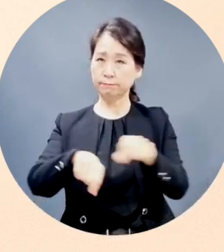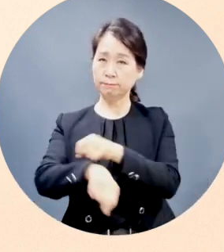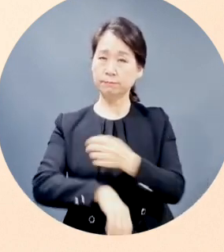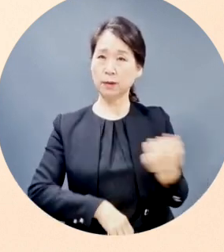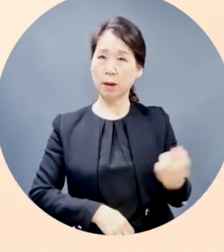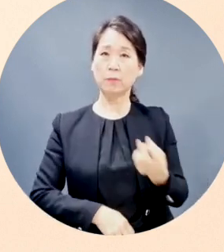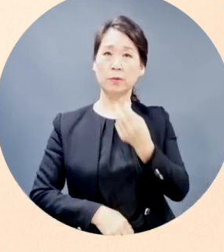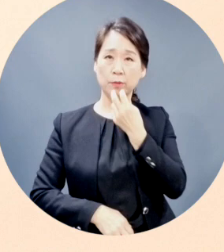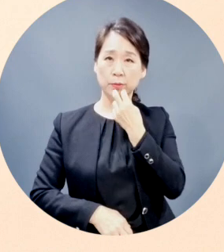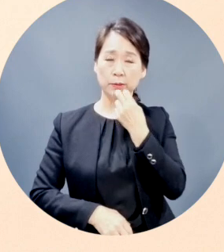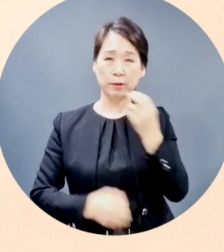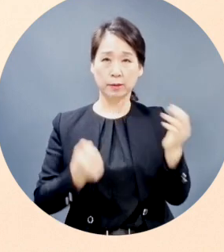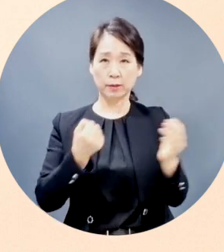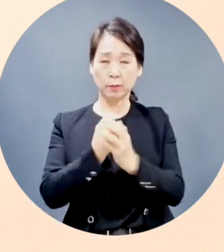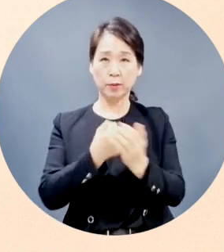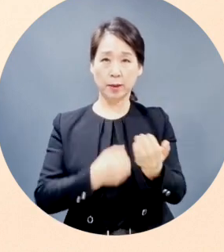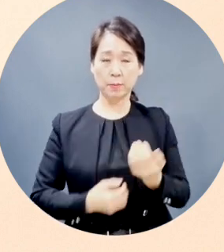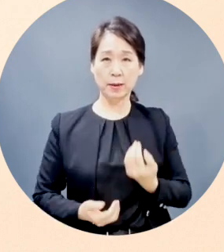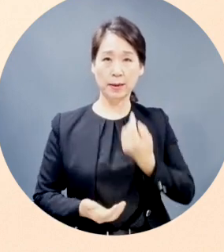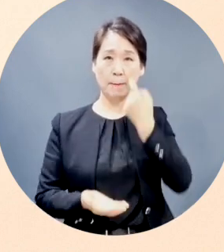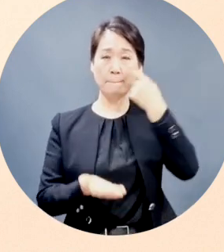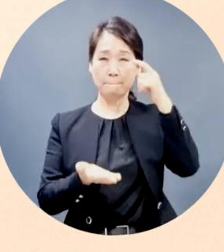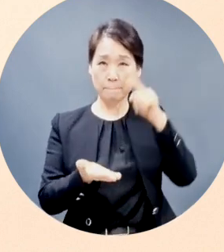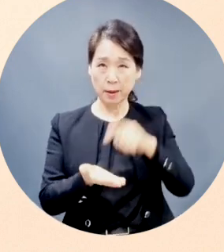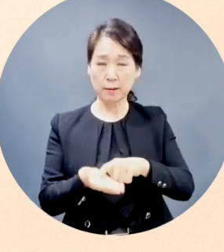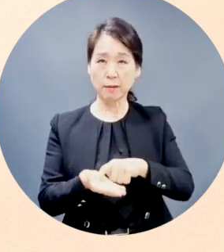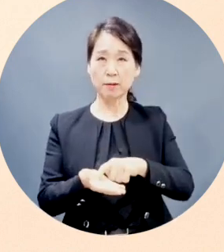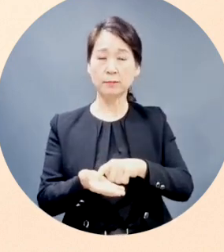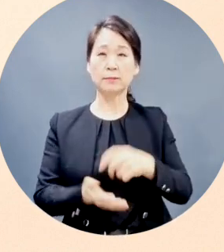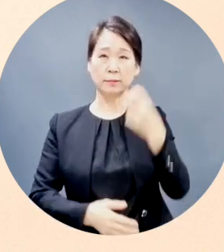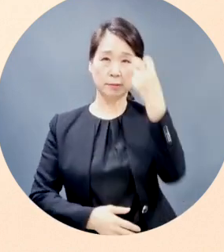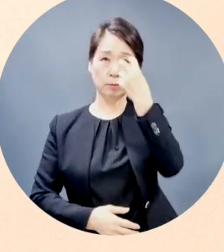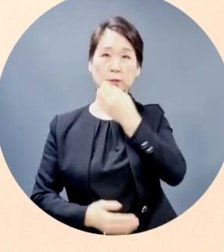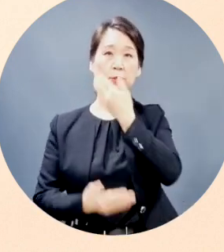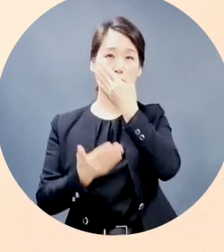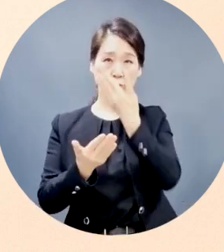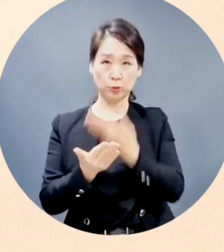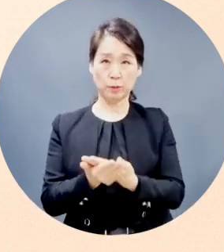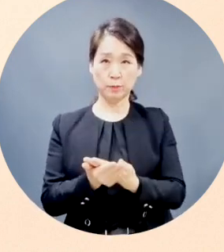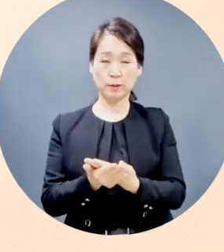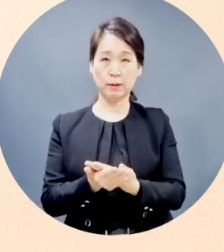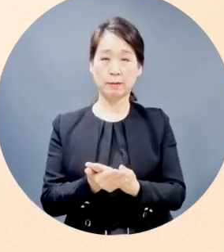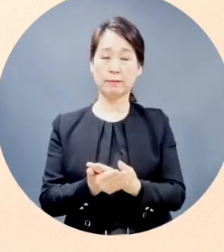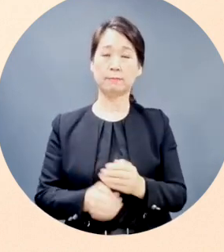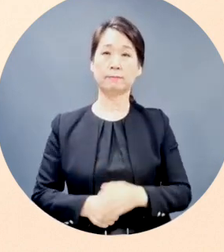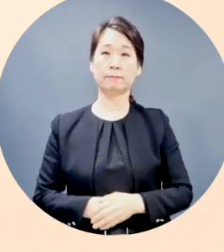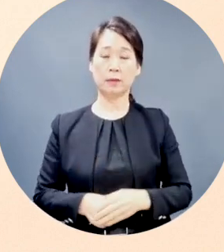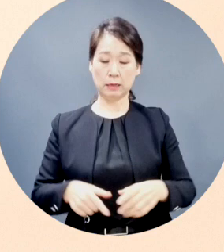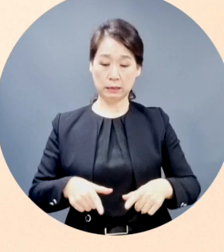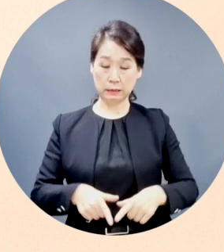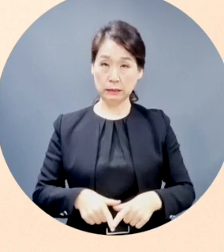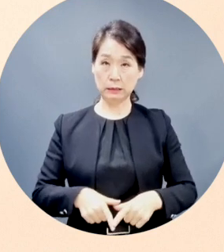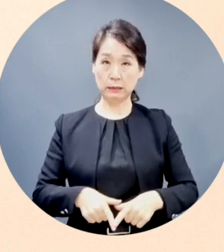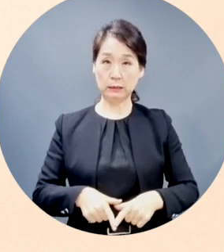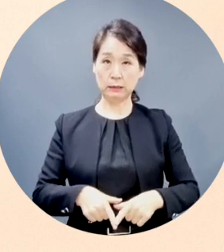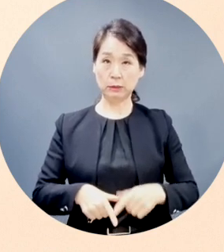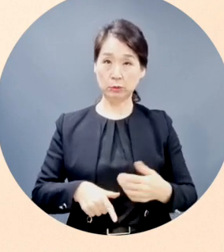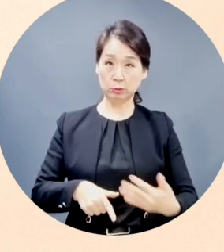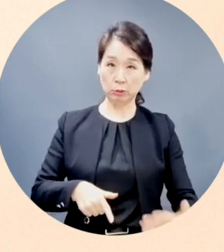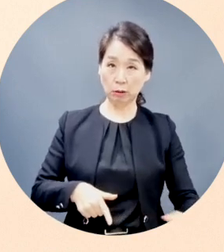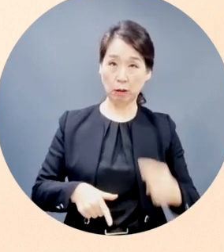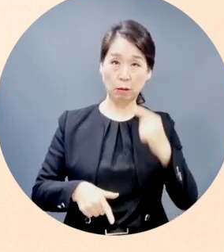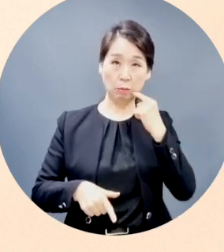드러나는 증상이 없기 때문에 조기 검진과 예방이 매우 중요합니다. 병이 진행되면 질출혈이